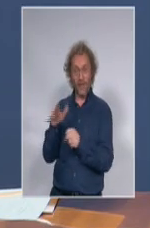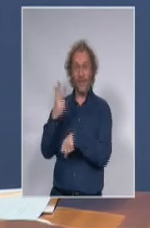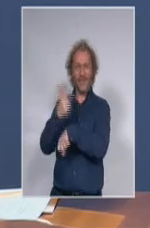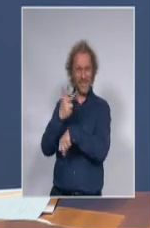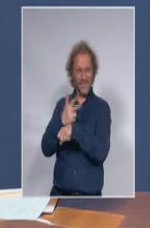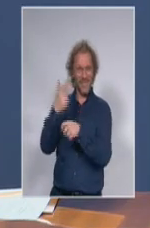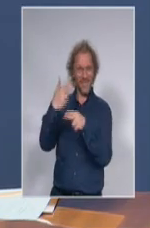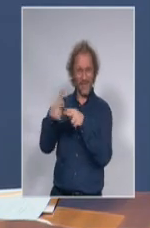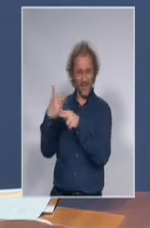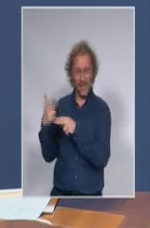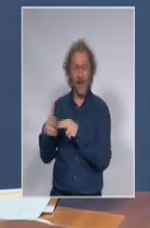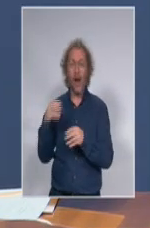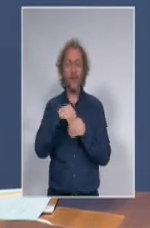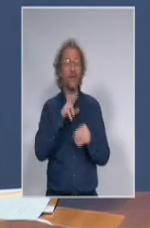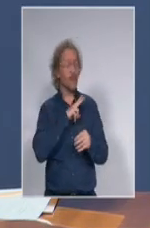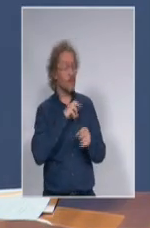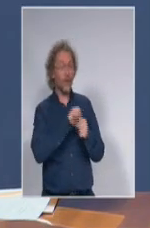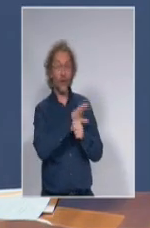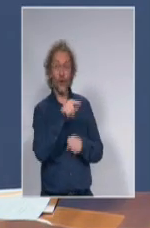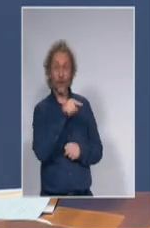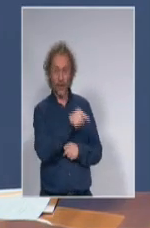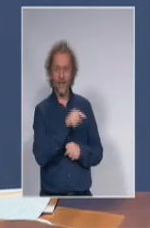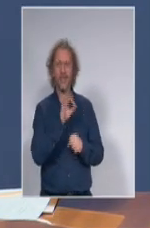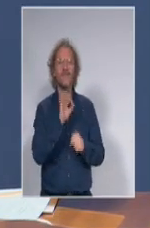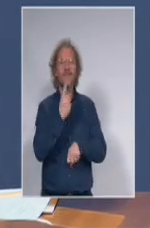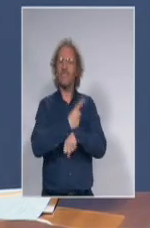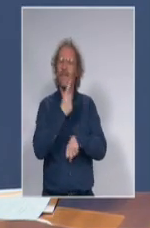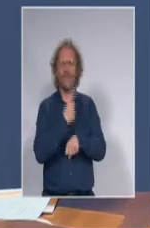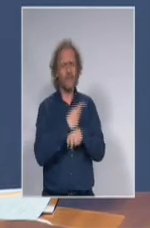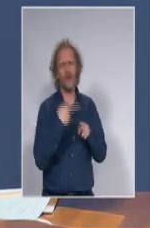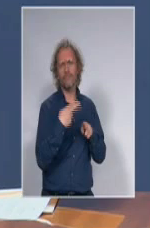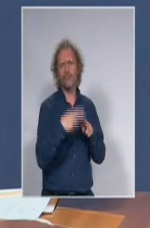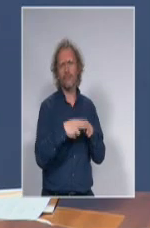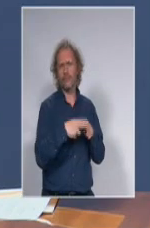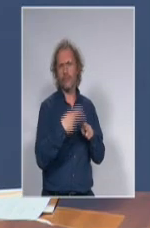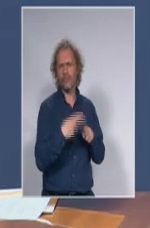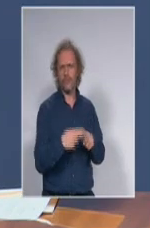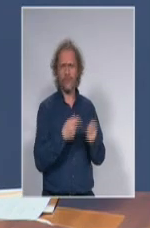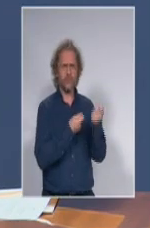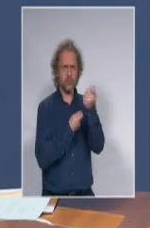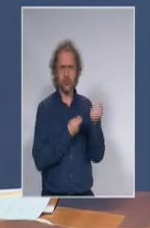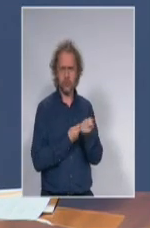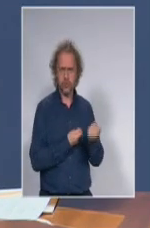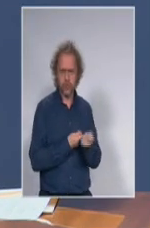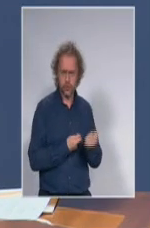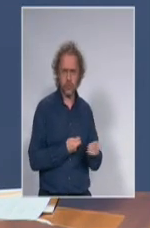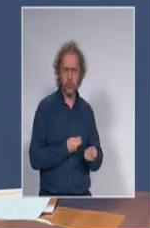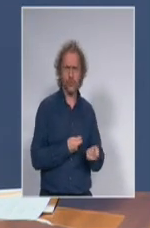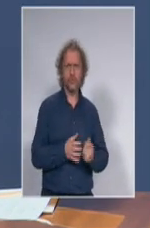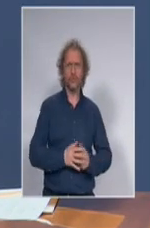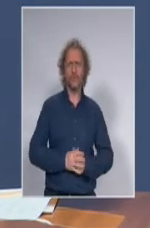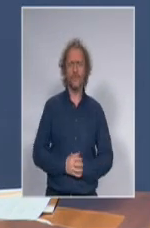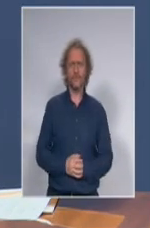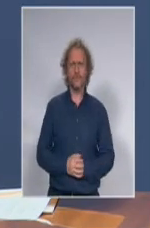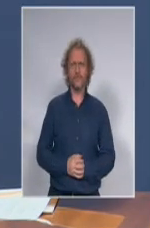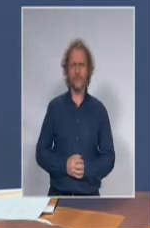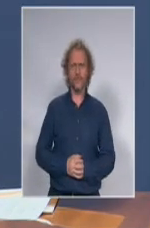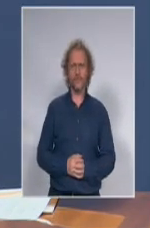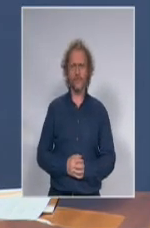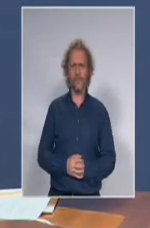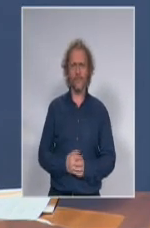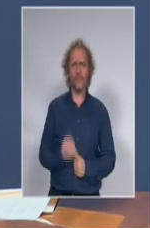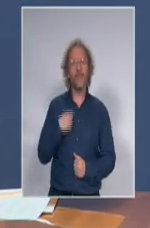vremena. To je najbolje sredstvo, imat ćemo još toga. Mislim da smo deo problema sa uvozom sirovine za